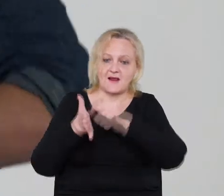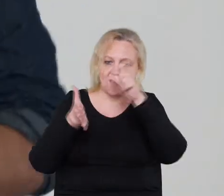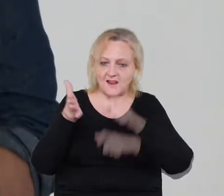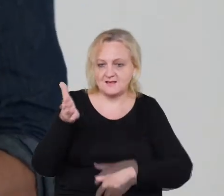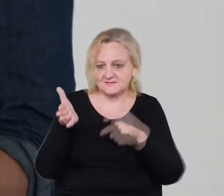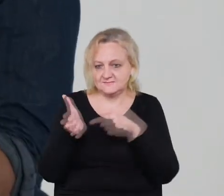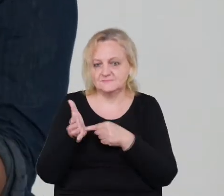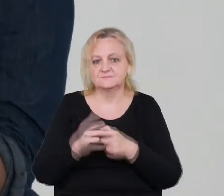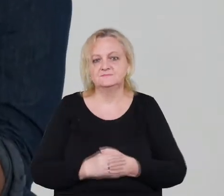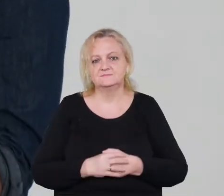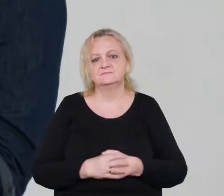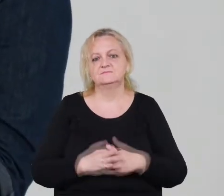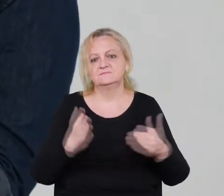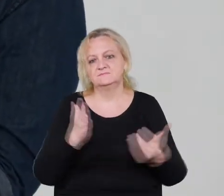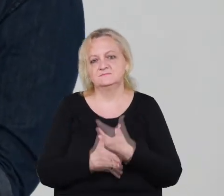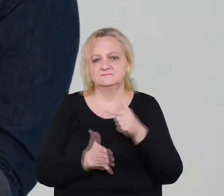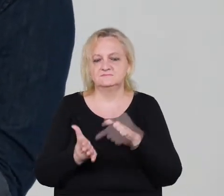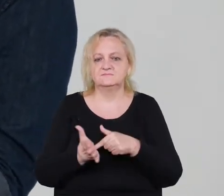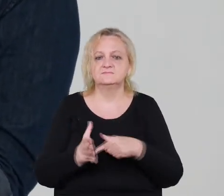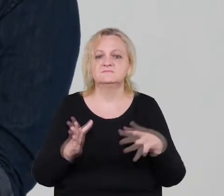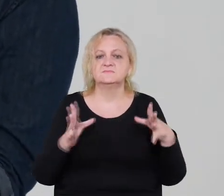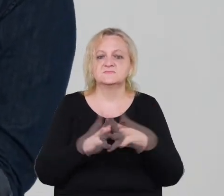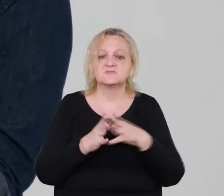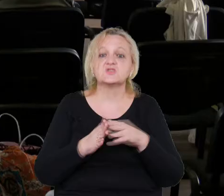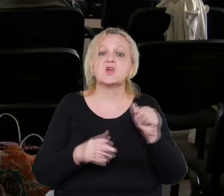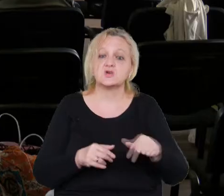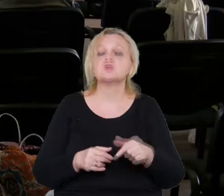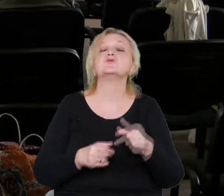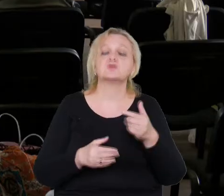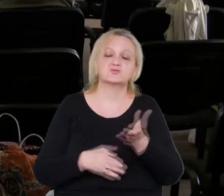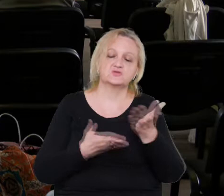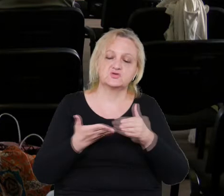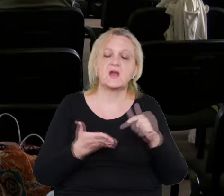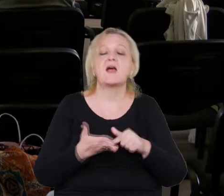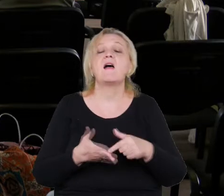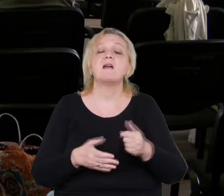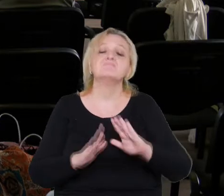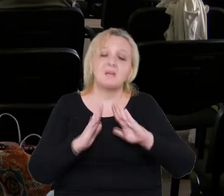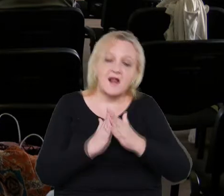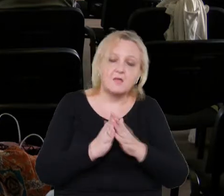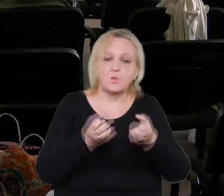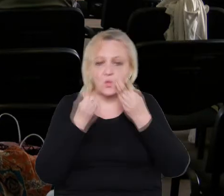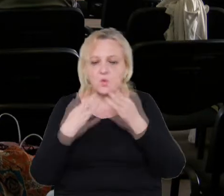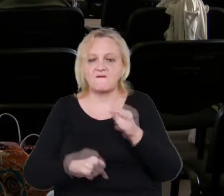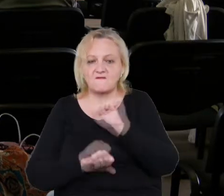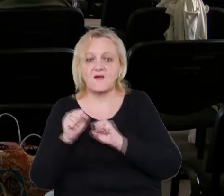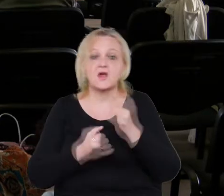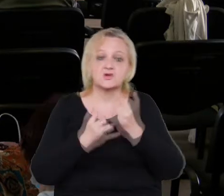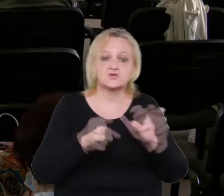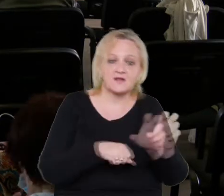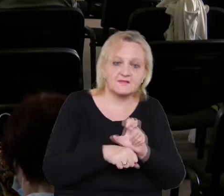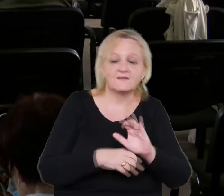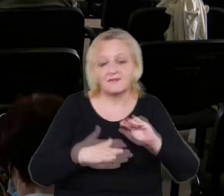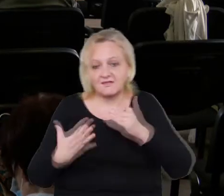Czekajcie to może odnowimy formalności 10 edycja poświęcona literaturze i kulturze włoskiej dodam jeżeli technologia pozwala